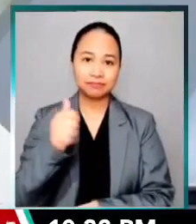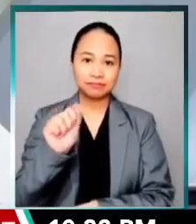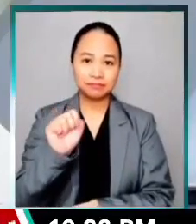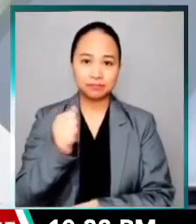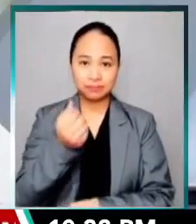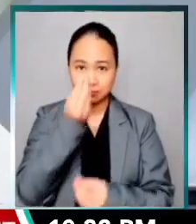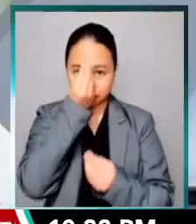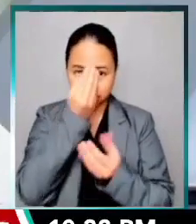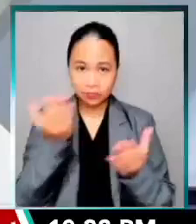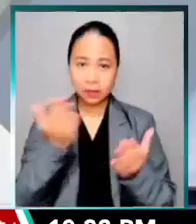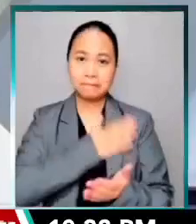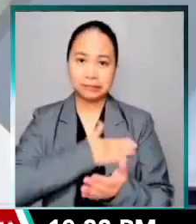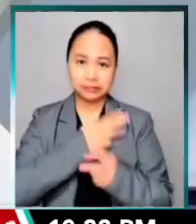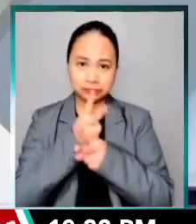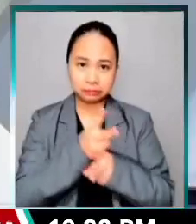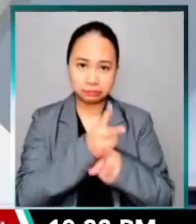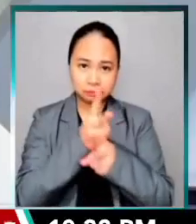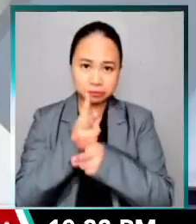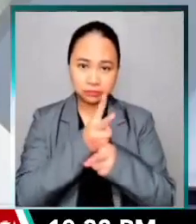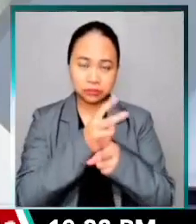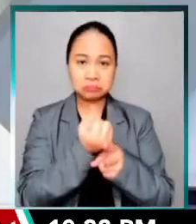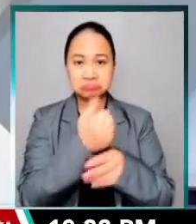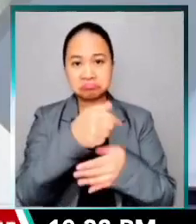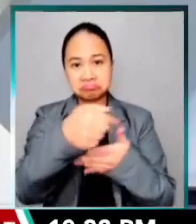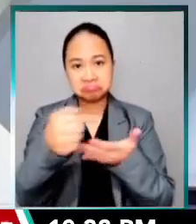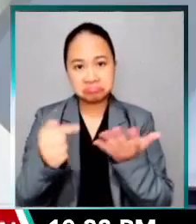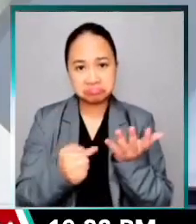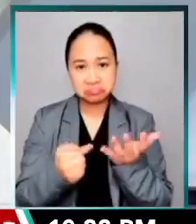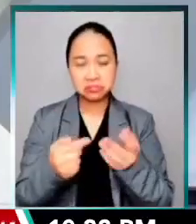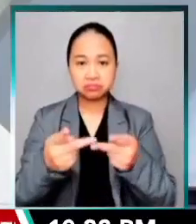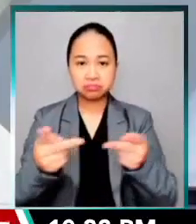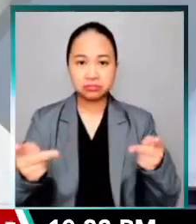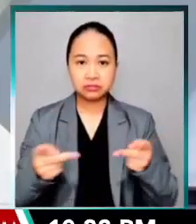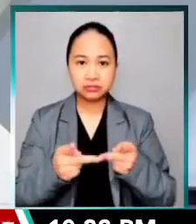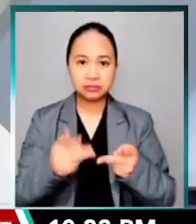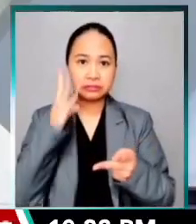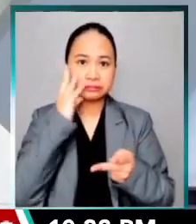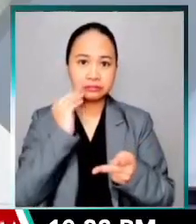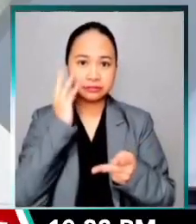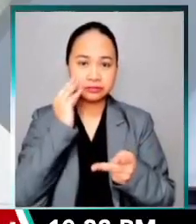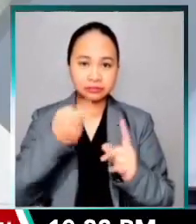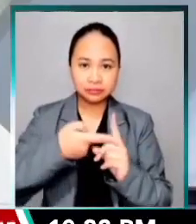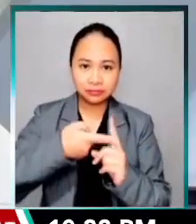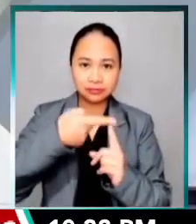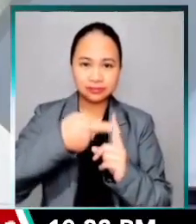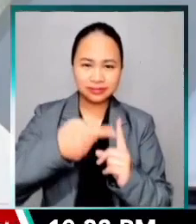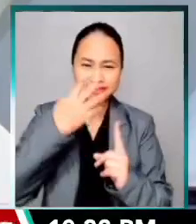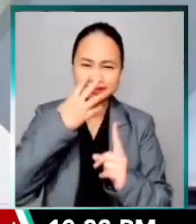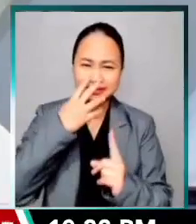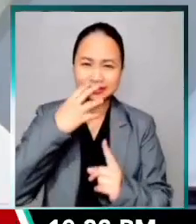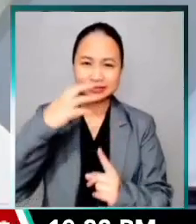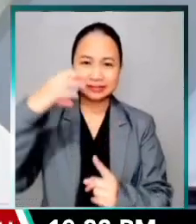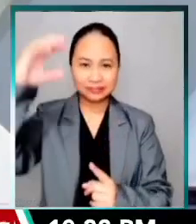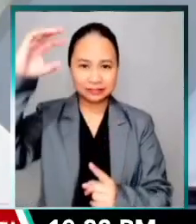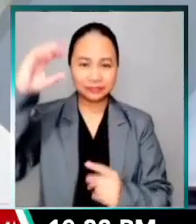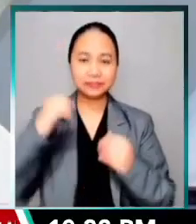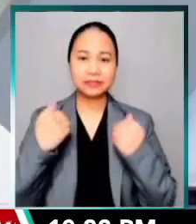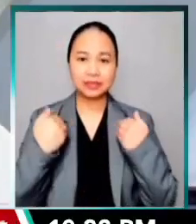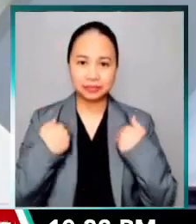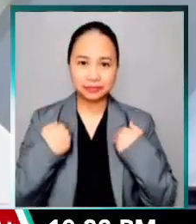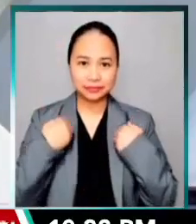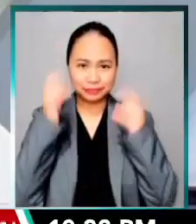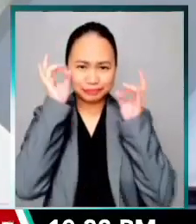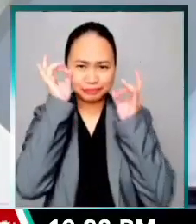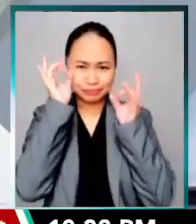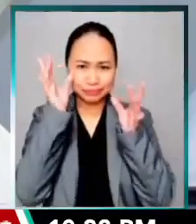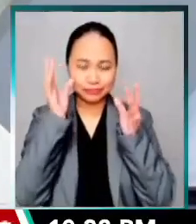ilang lugar nakararanas na ng heat index na nasa danger category na o yung nakaka-heat stroke. May report